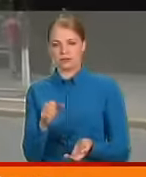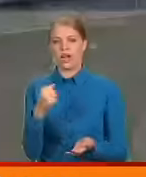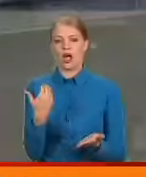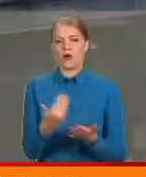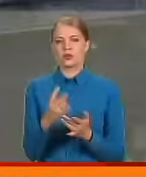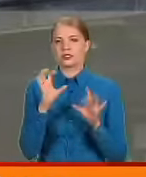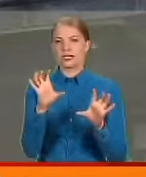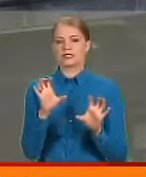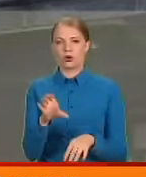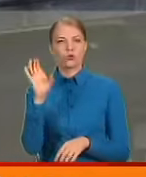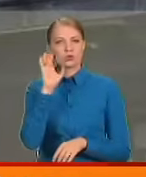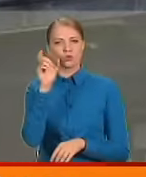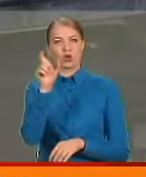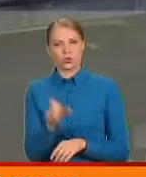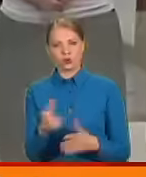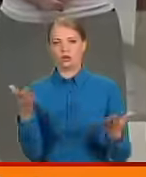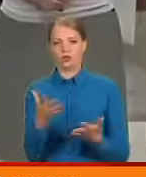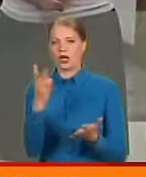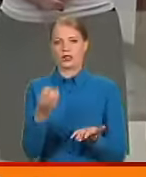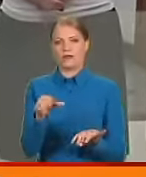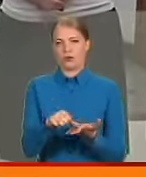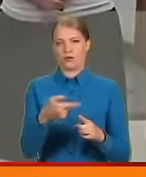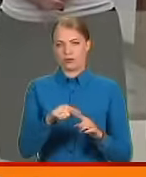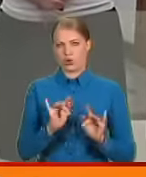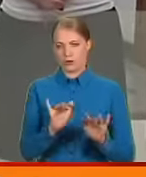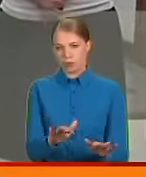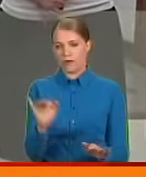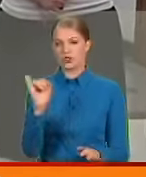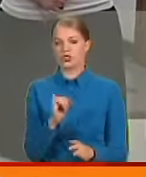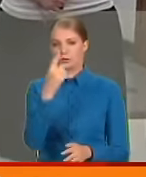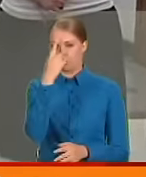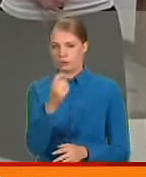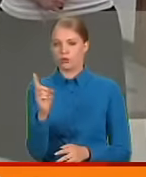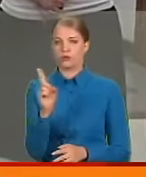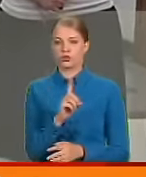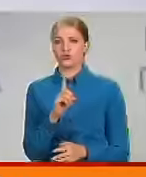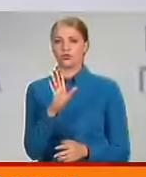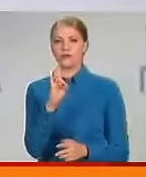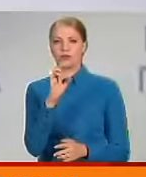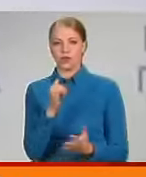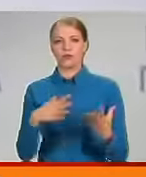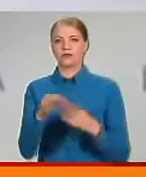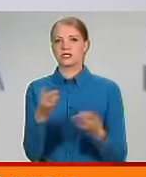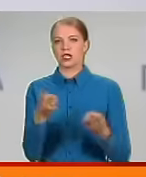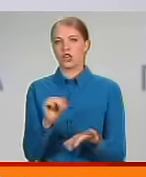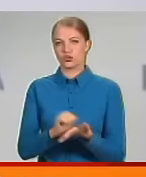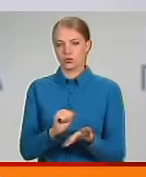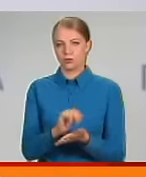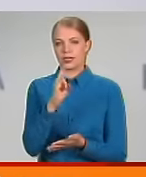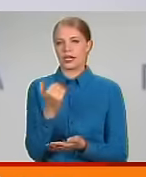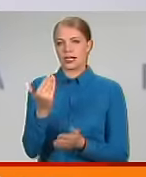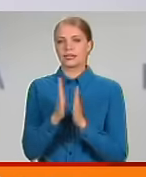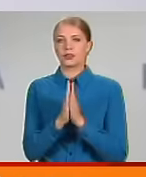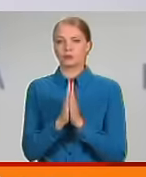от незаконно слухали людину, яка не фігурує в цьому провадженні. І повідомив, що в НАБУ всі належні документи на